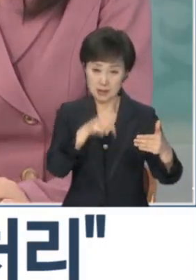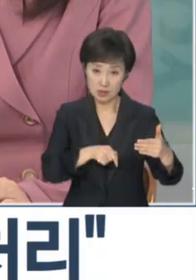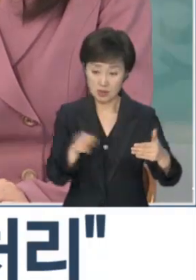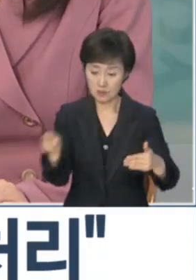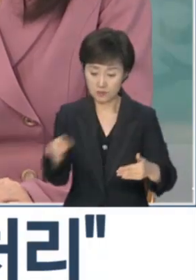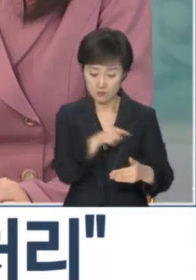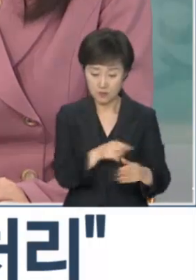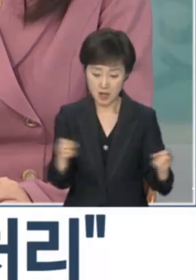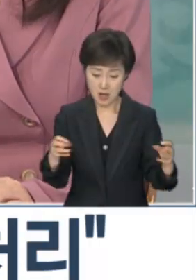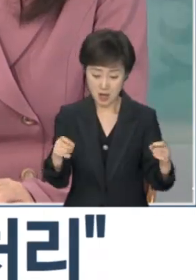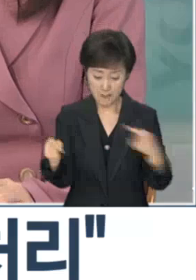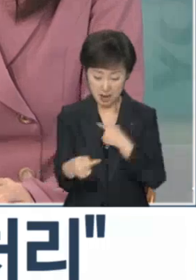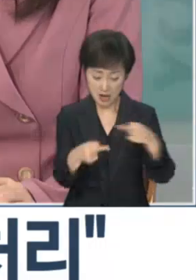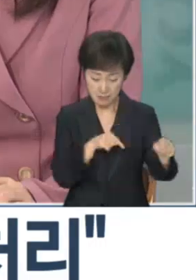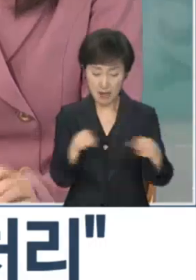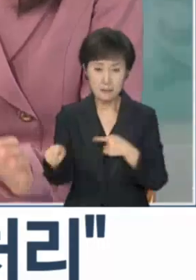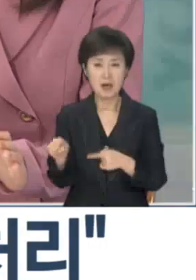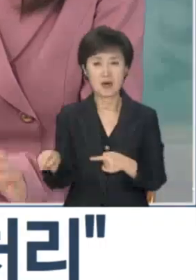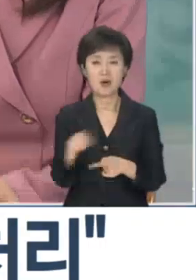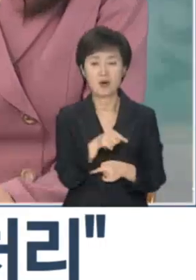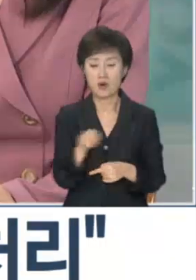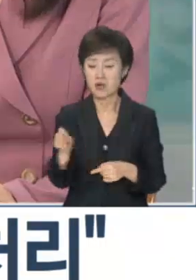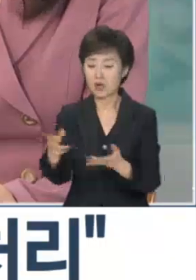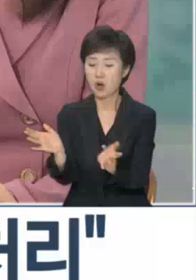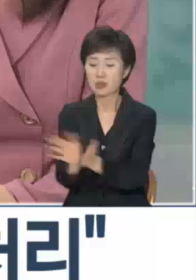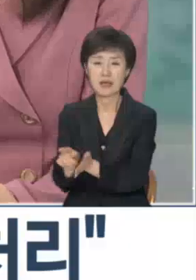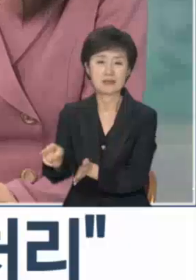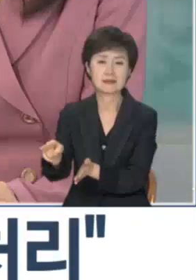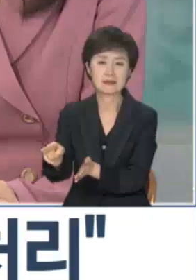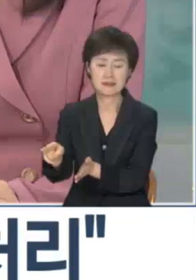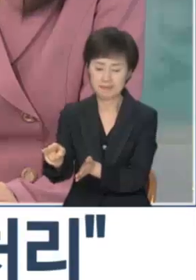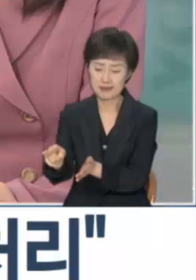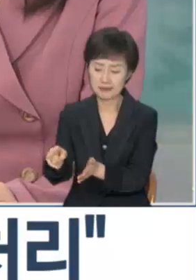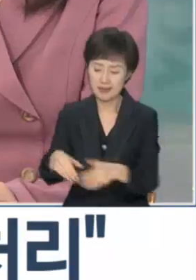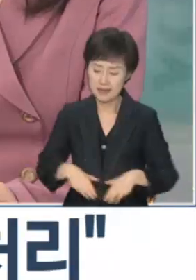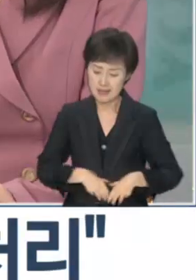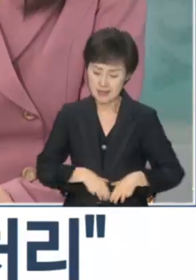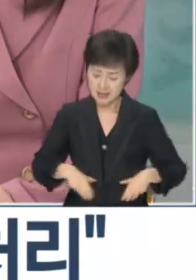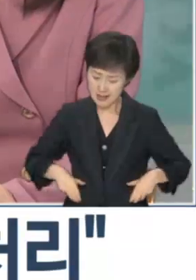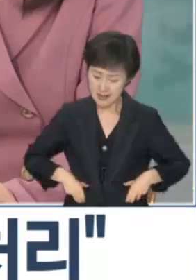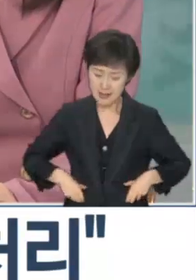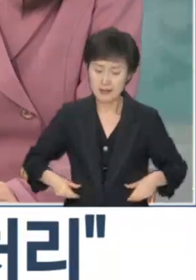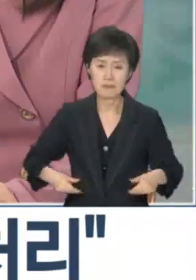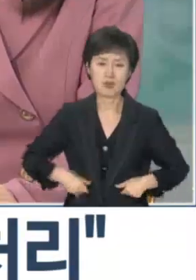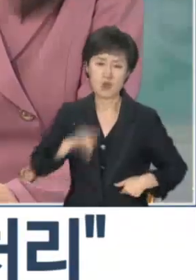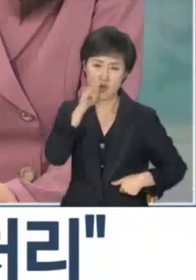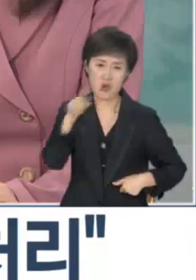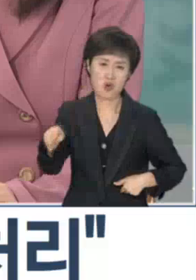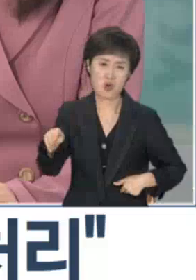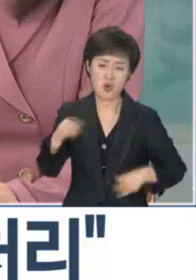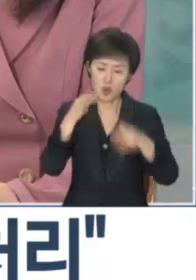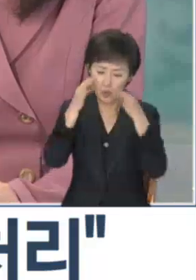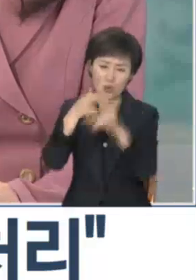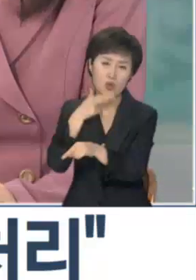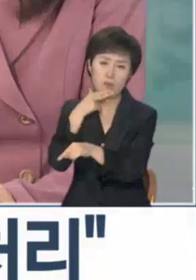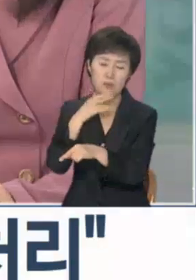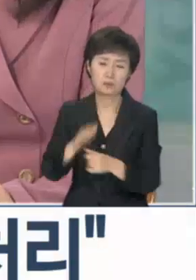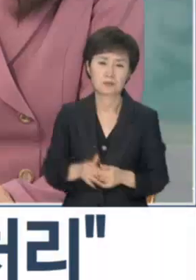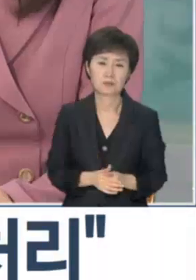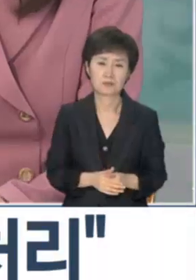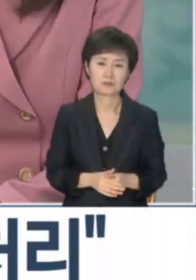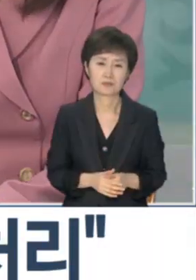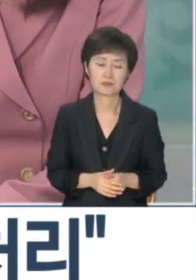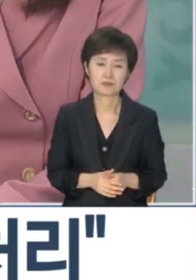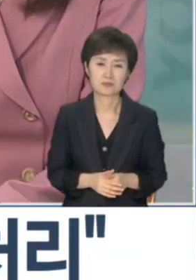여야 간의 협치가 안 되는 부분에 대해서는 집권 여당이 좀 더 야당과의 협치를 위해서 어떤 노력을 해야 될지를 돌아봐야 되는 것이 아닌가 이렇게 생각합니다.